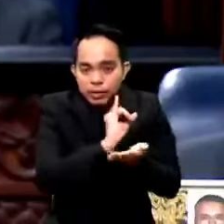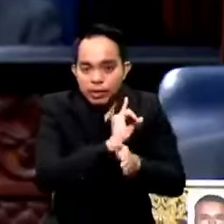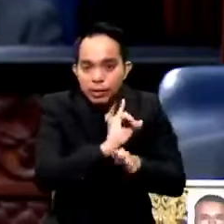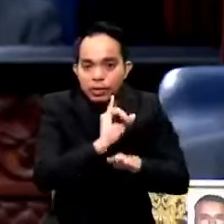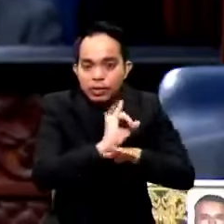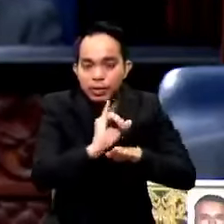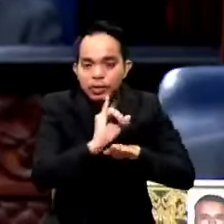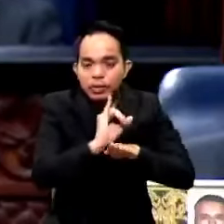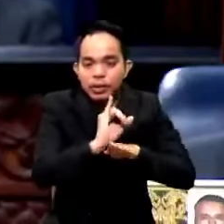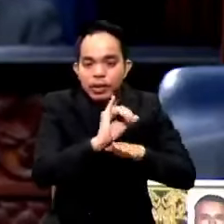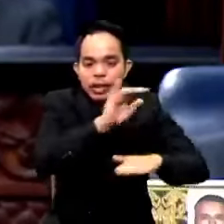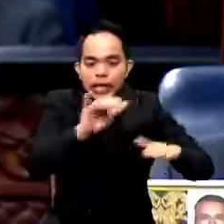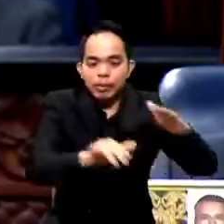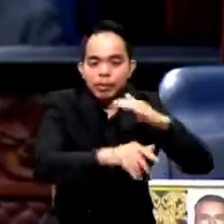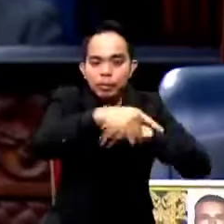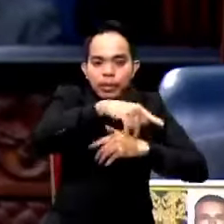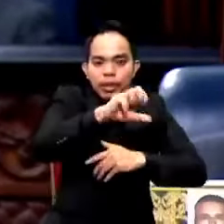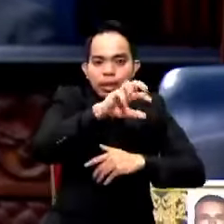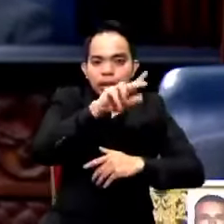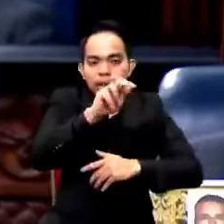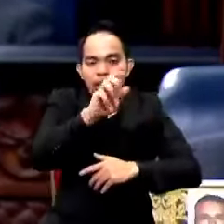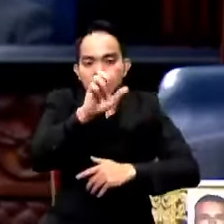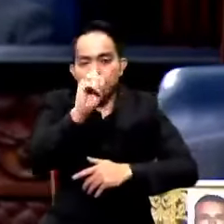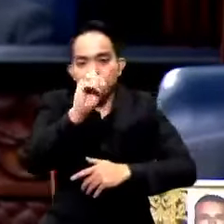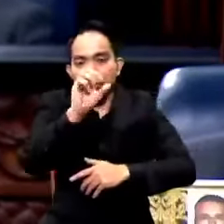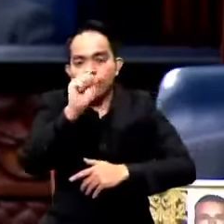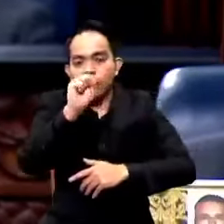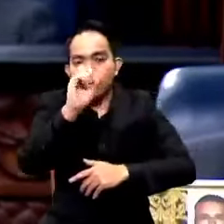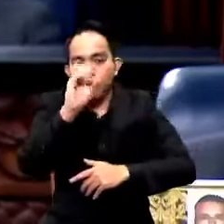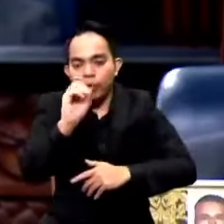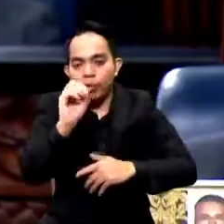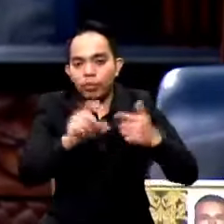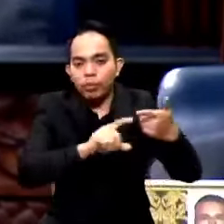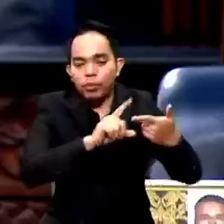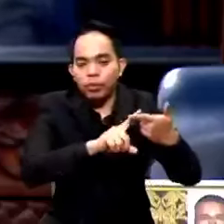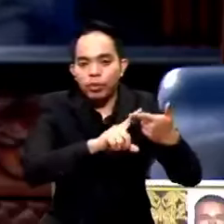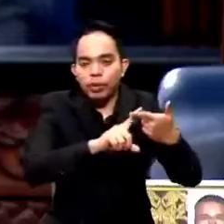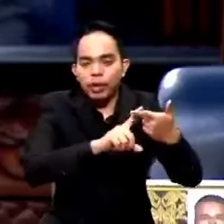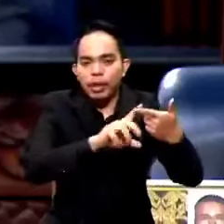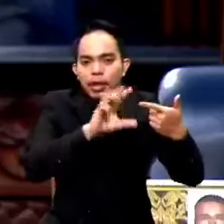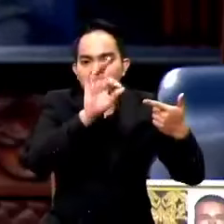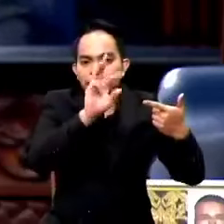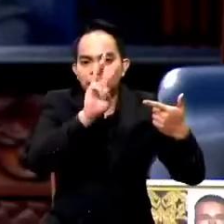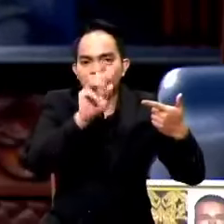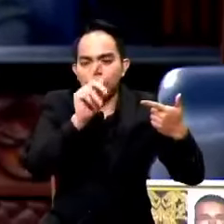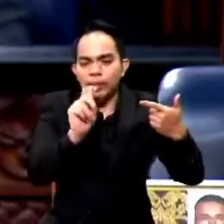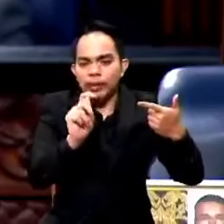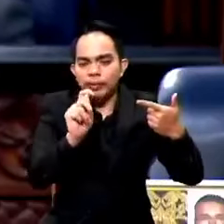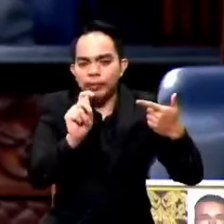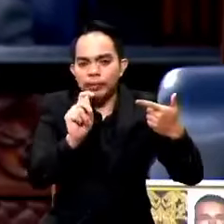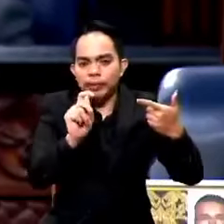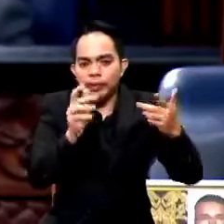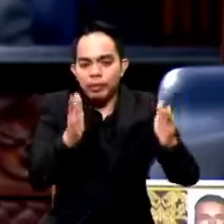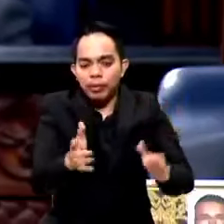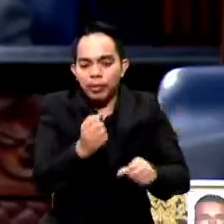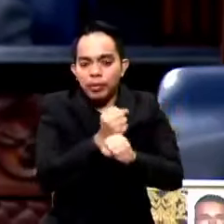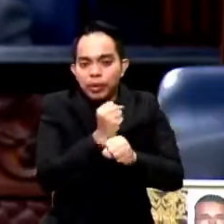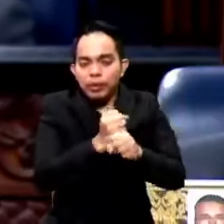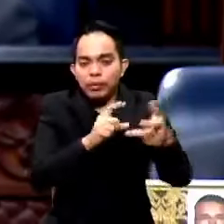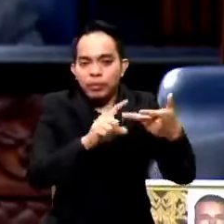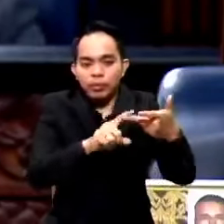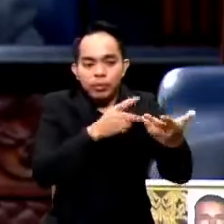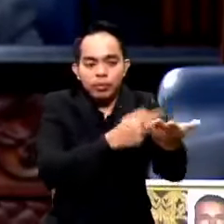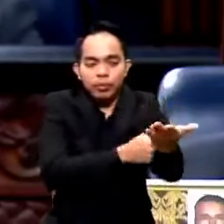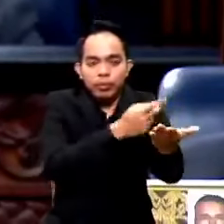pkeso kedua skin latihan bakal pekerja fwt di bawah hrdcop ketiga kursus